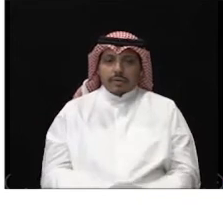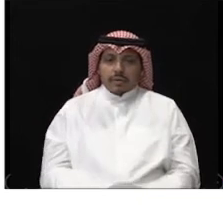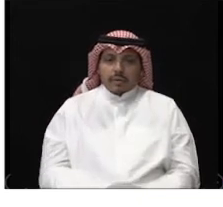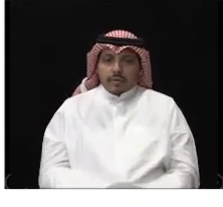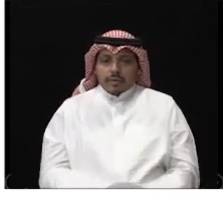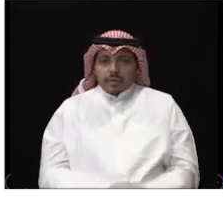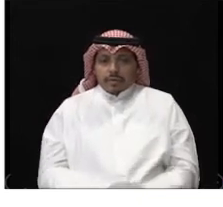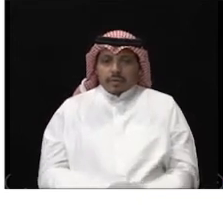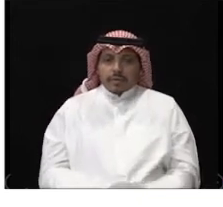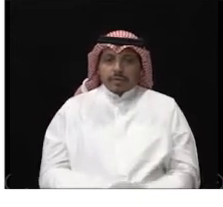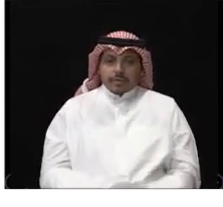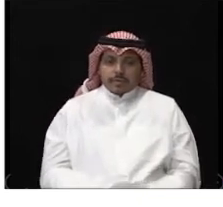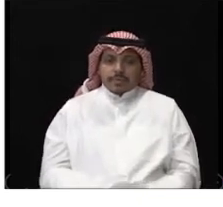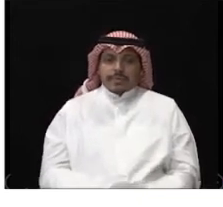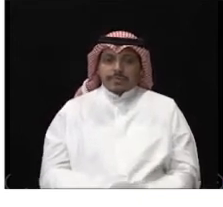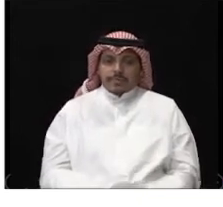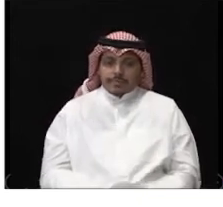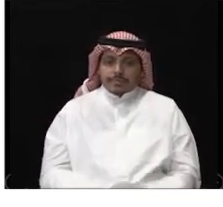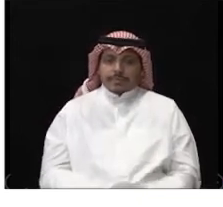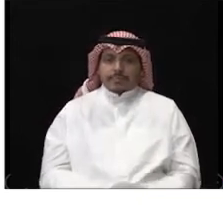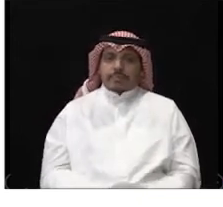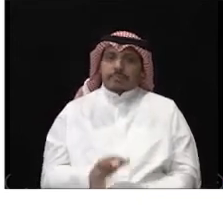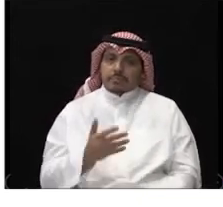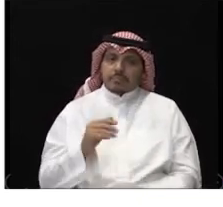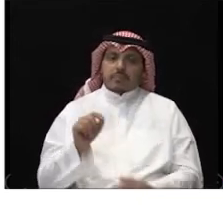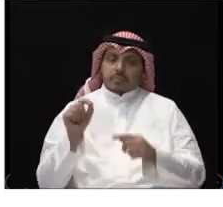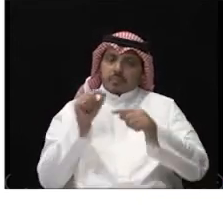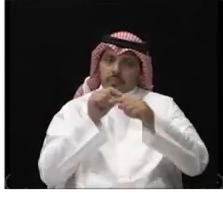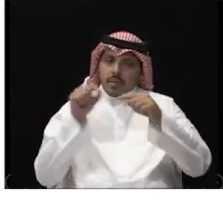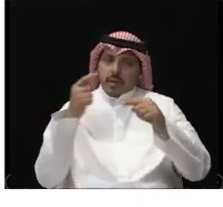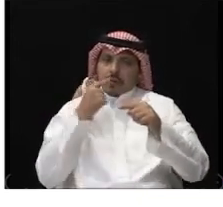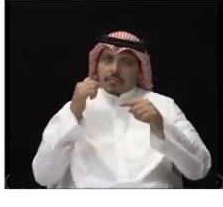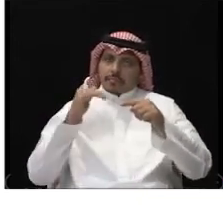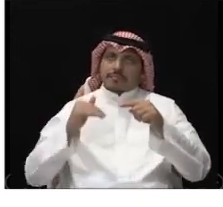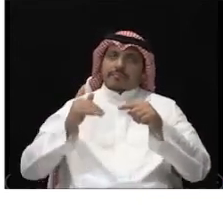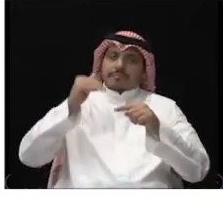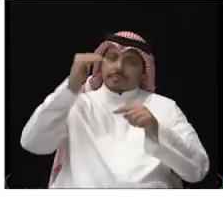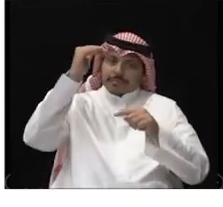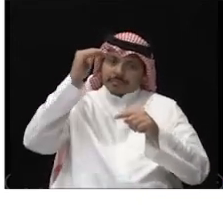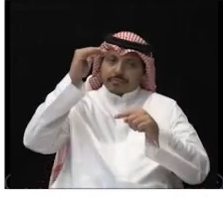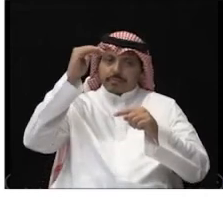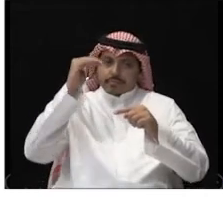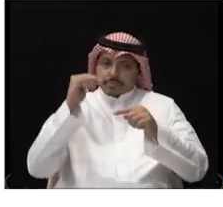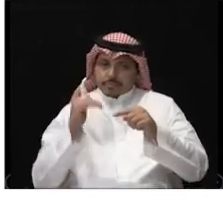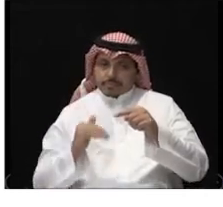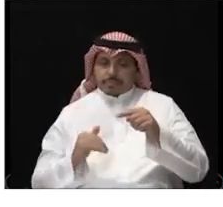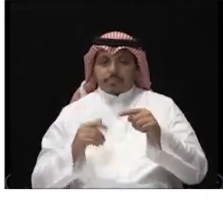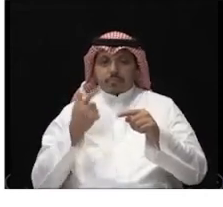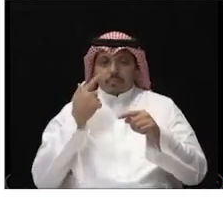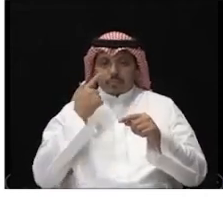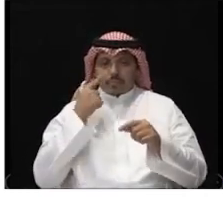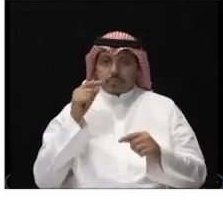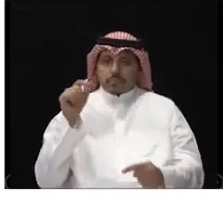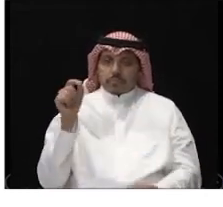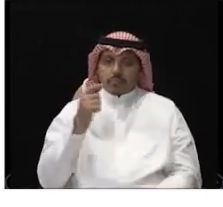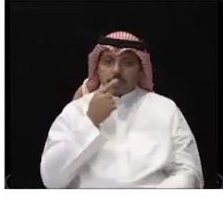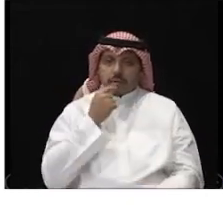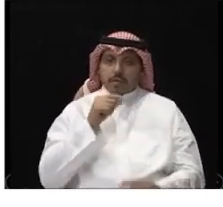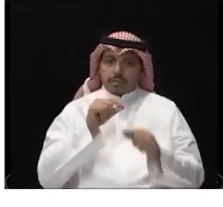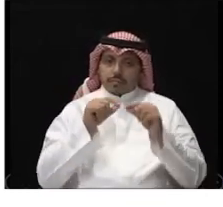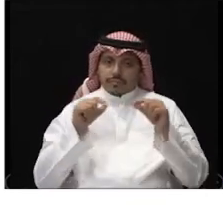يصل إليه ينزل عنه أو يكون على السطر أيضا. لاحظ معي، السطر الأحمر ذكرنا